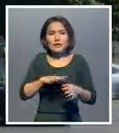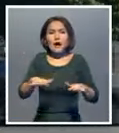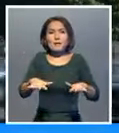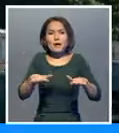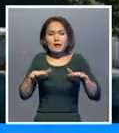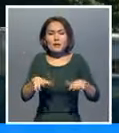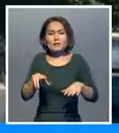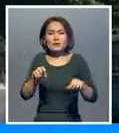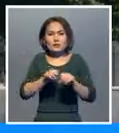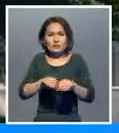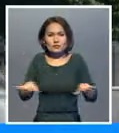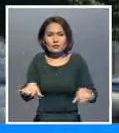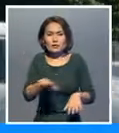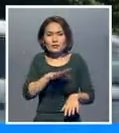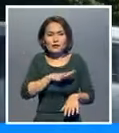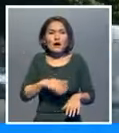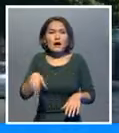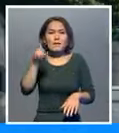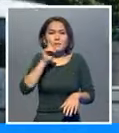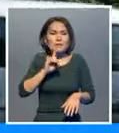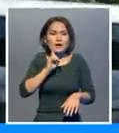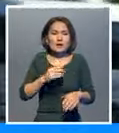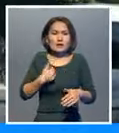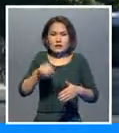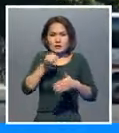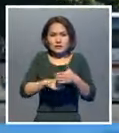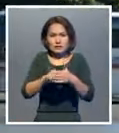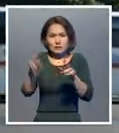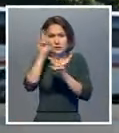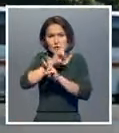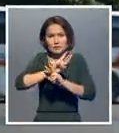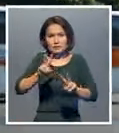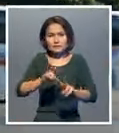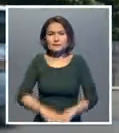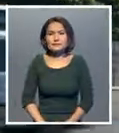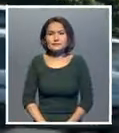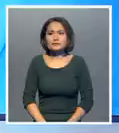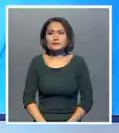парламентті таратты. Сондықтан ол кезде азаматтар неліктен бұлай болды деп бір-біріне сұрақ қойған жоқ еді.